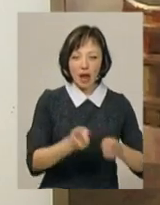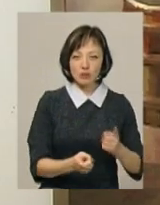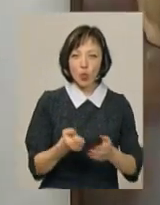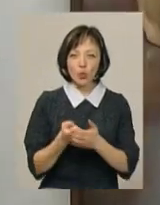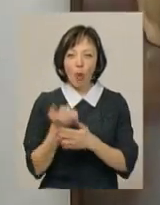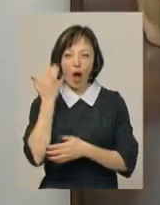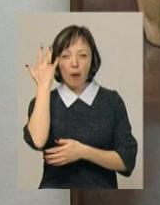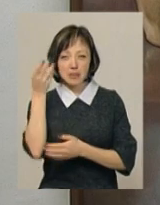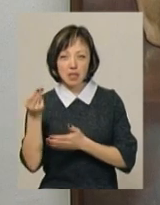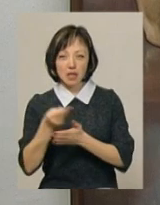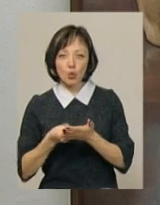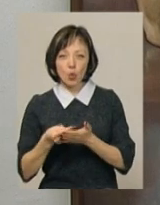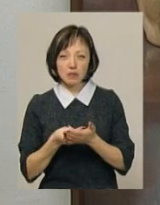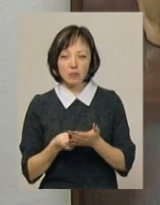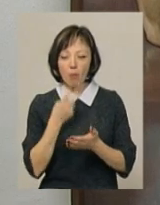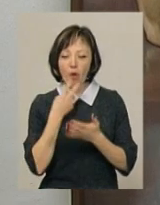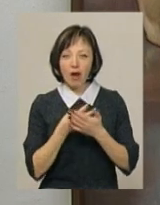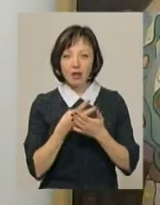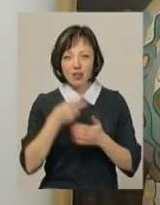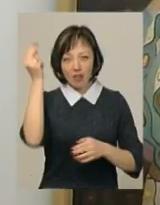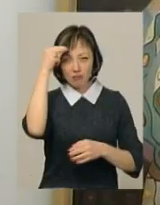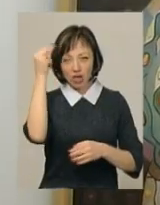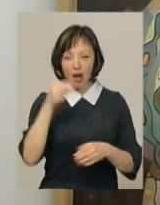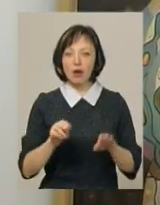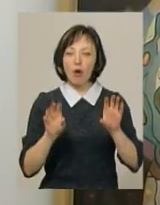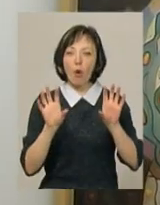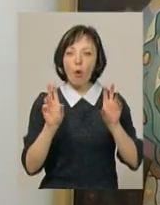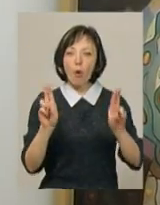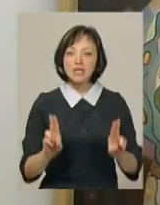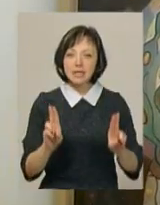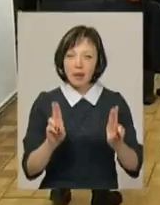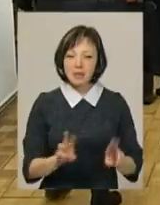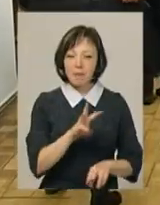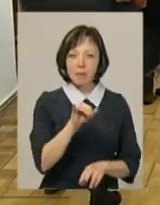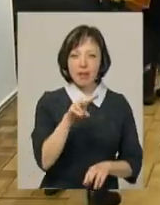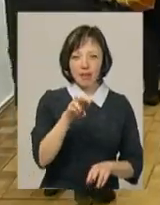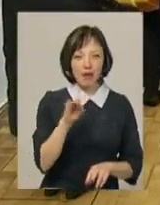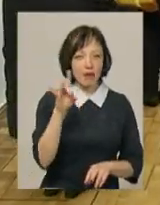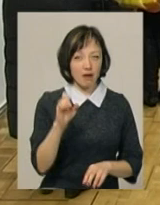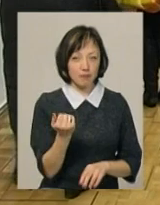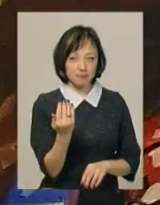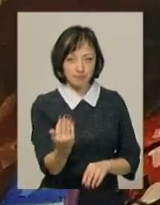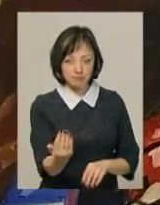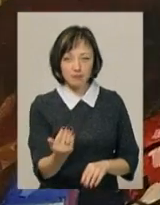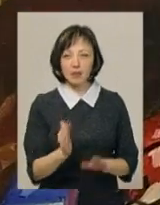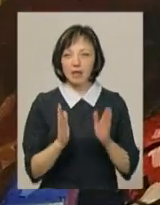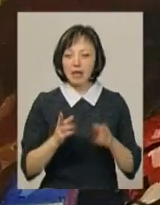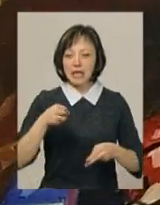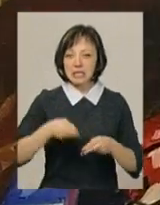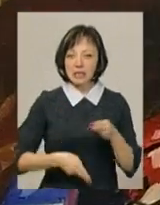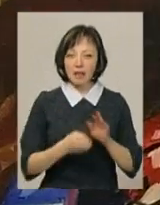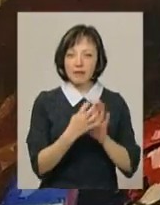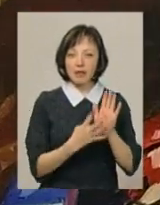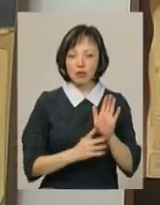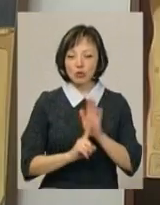абстракціонізму, відображає навчальну концепцію Едварда Міллера. Не лише знайомити своїх учнів із основними напрямами живопису кінця 19-го,